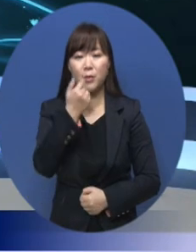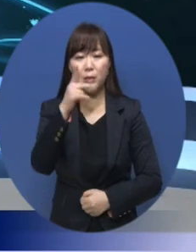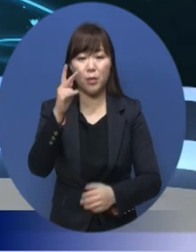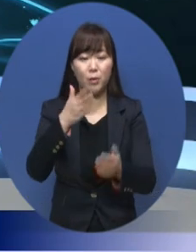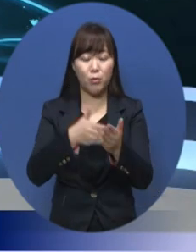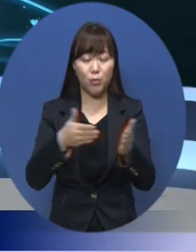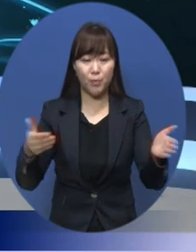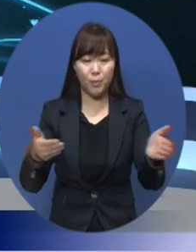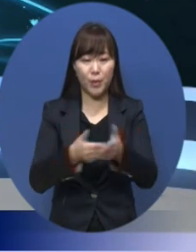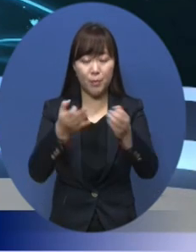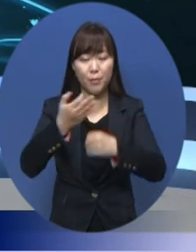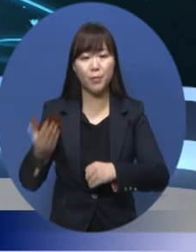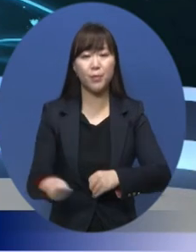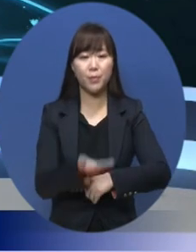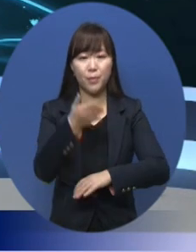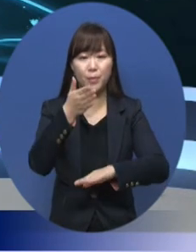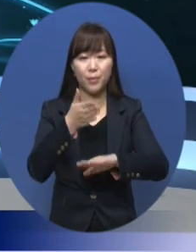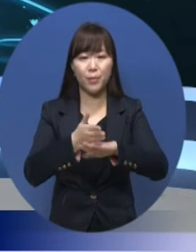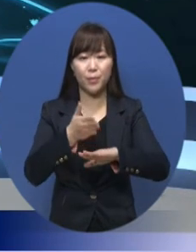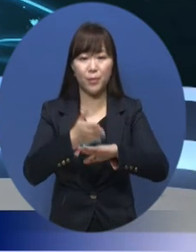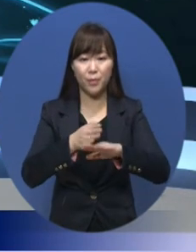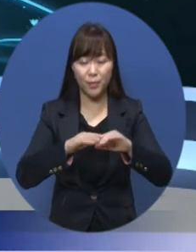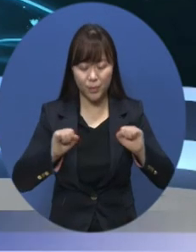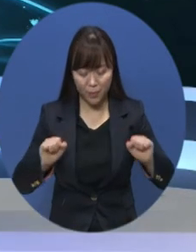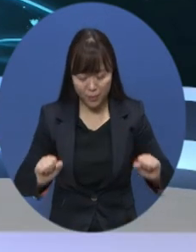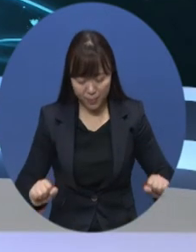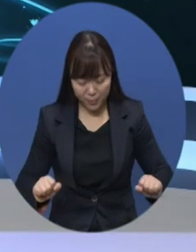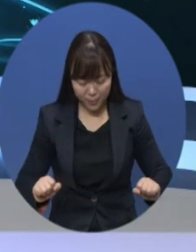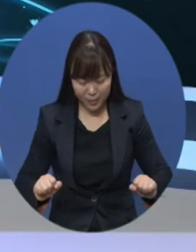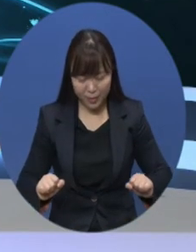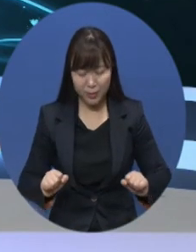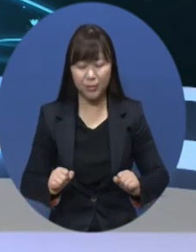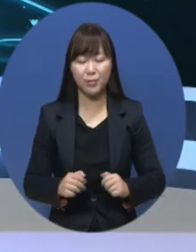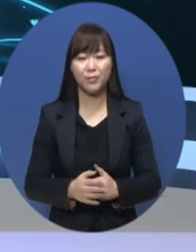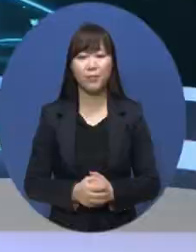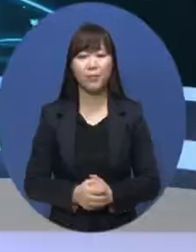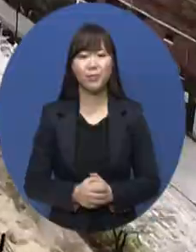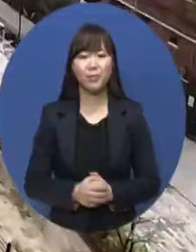복지TV 뉴스를 마칩니다. 시청해 주신 여러분 고맙습니다.